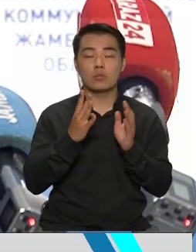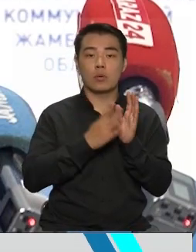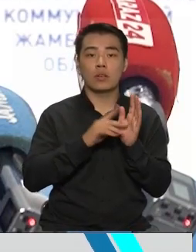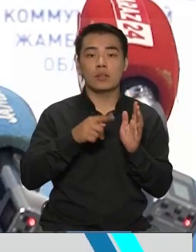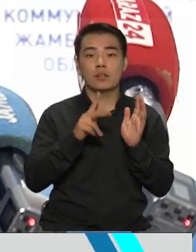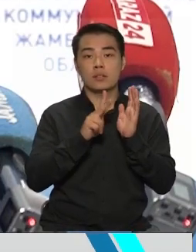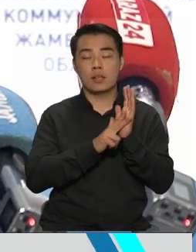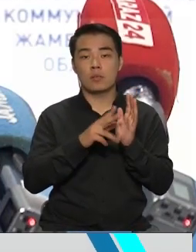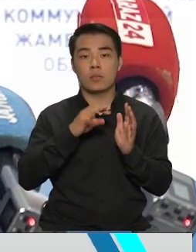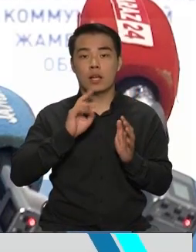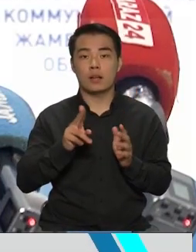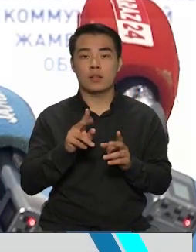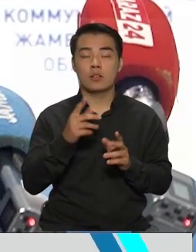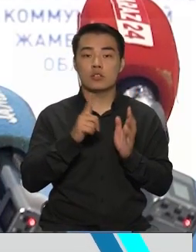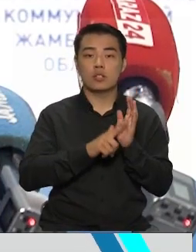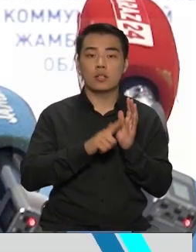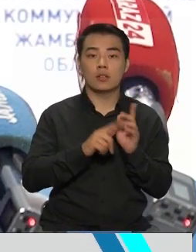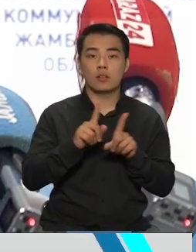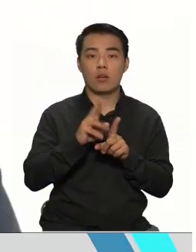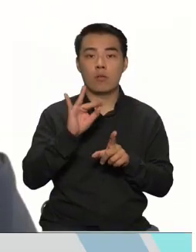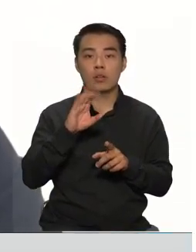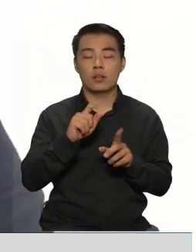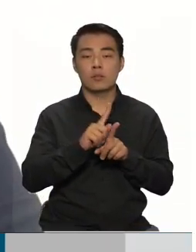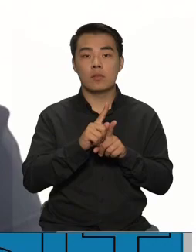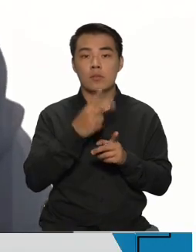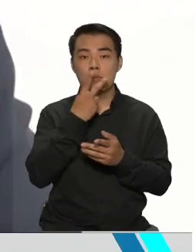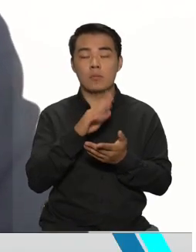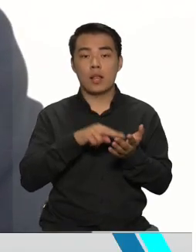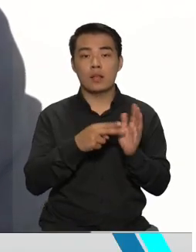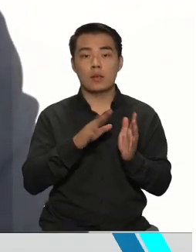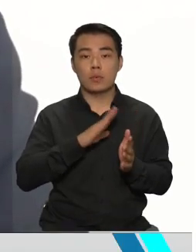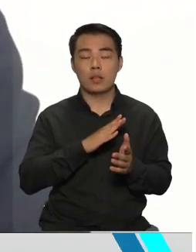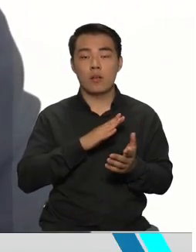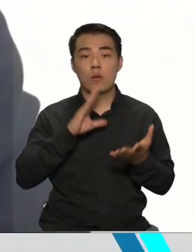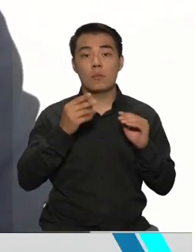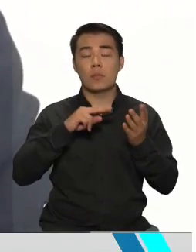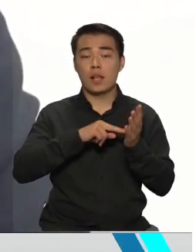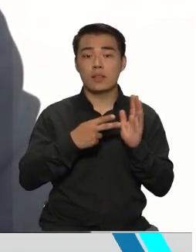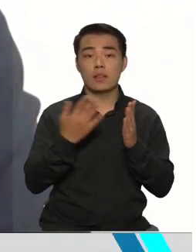миллиард теңгенің 7 ірі жобасы жоспарланған. Ауыл аманаты бойынша